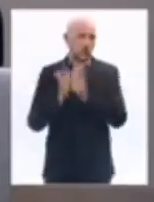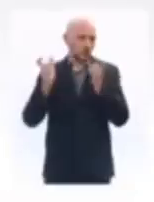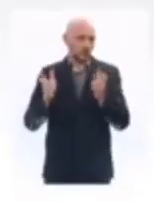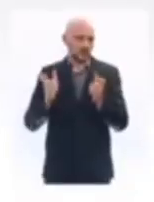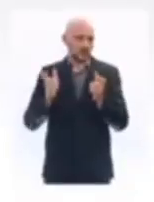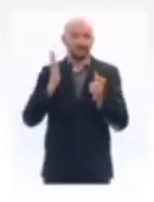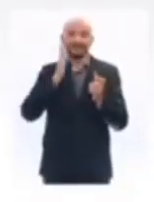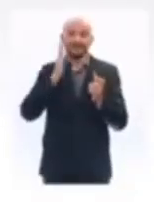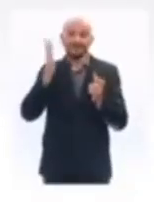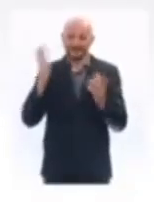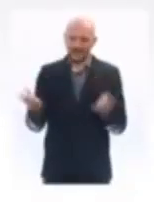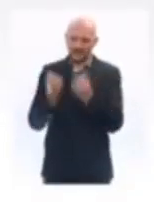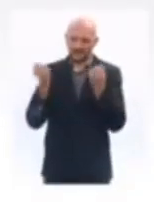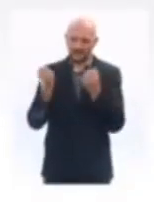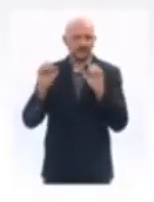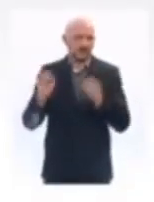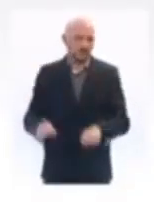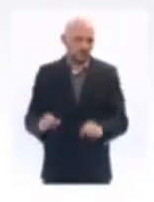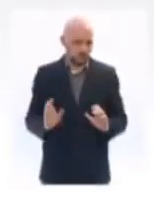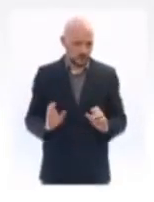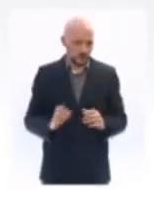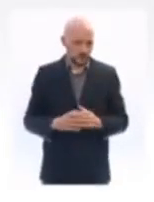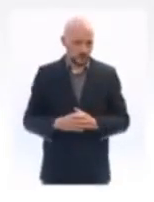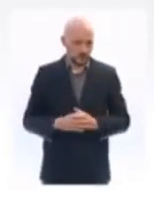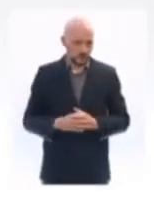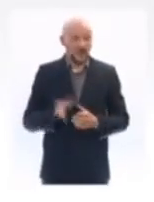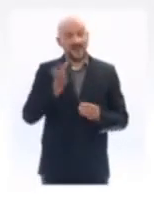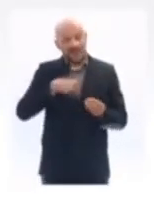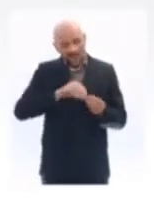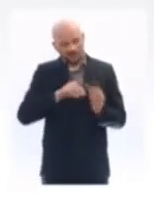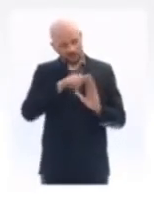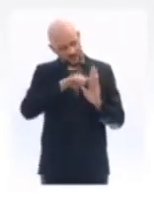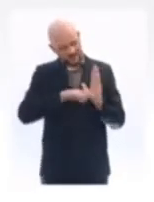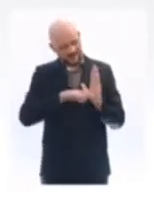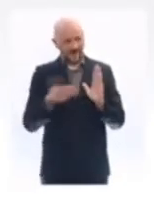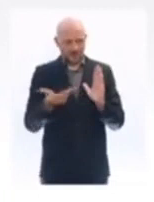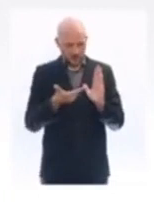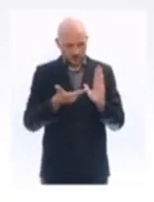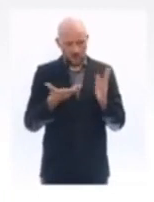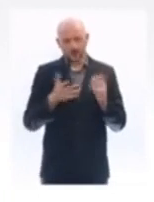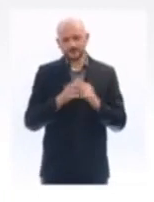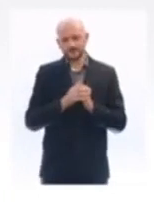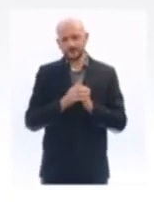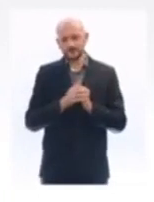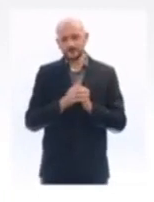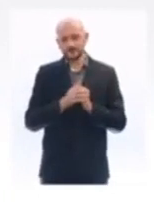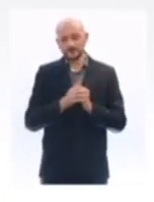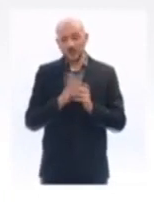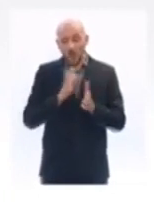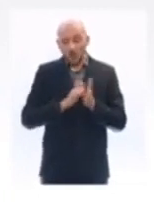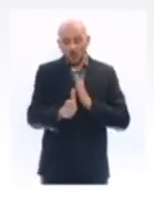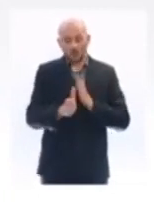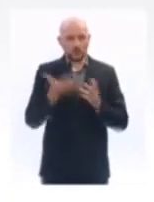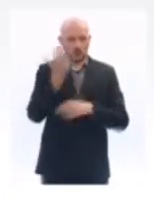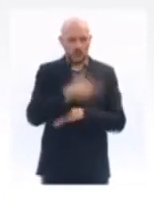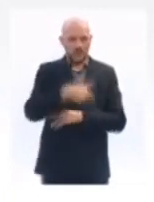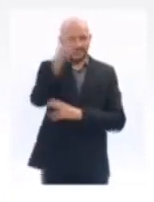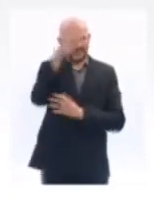Ça n'est pas formidable de travailler 5 jours sur 5. Il y a des enjeux de cohésion d'équipe, il y a des enjeux d'isolement du salarié, mais là, dans la